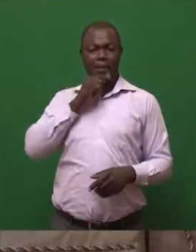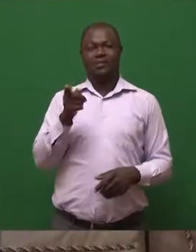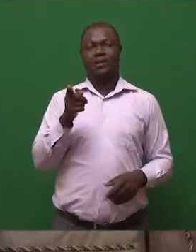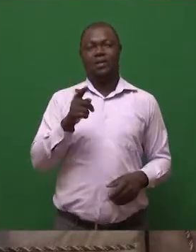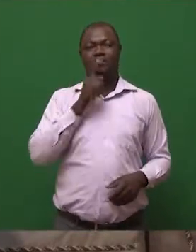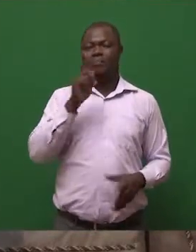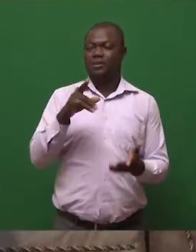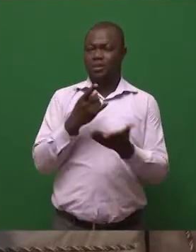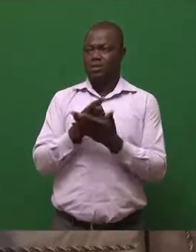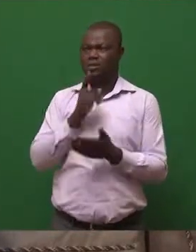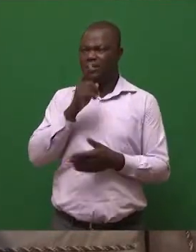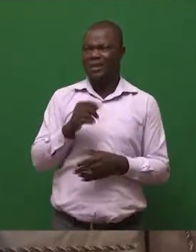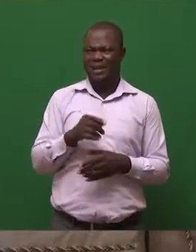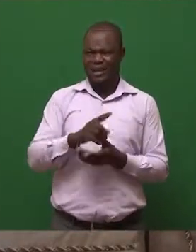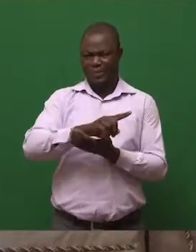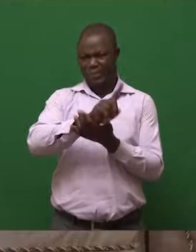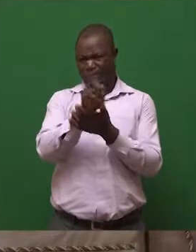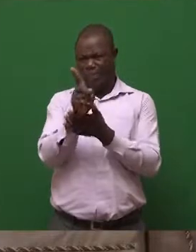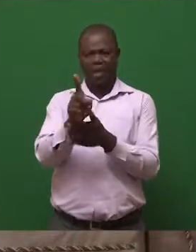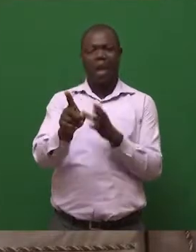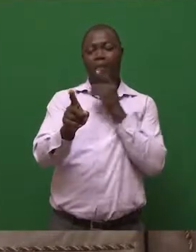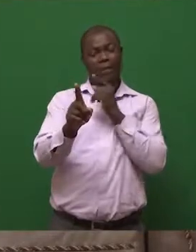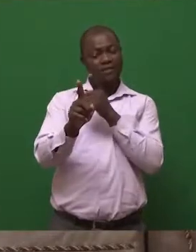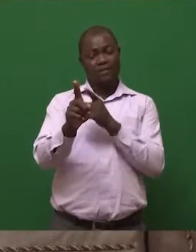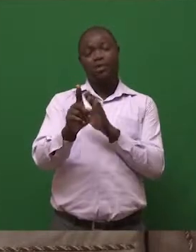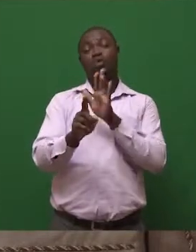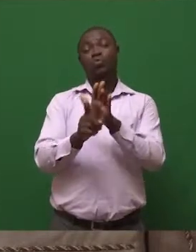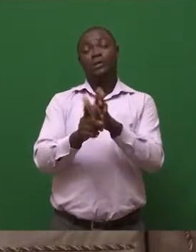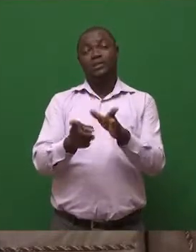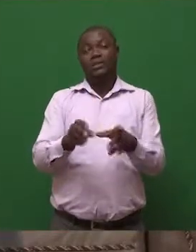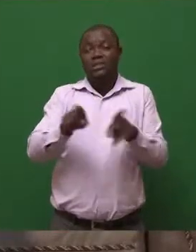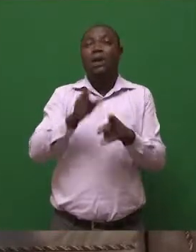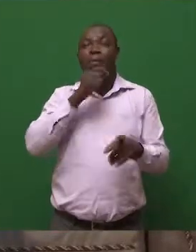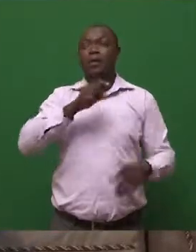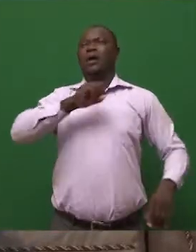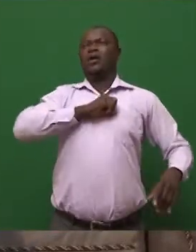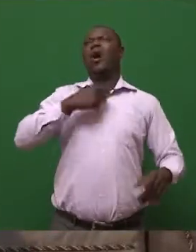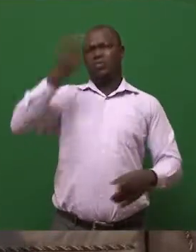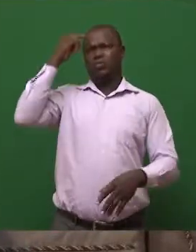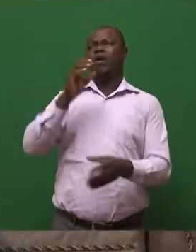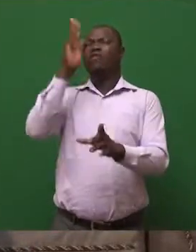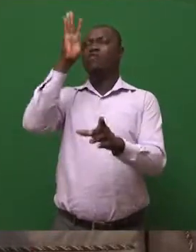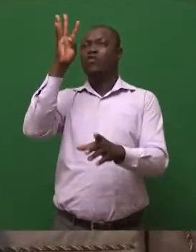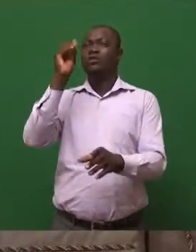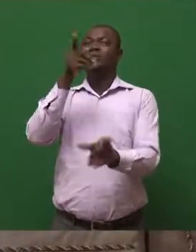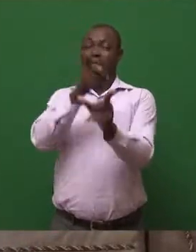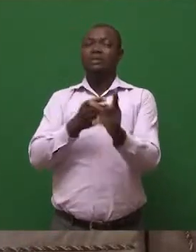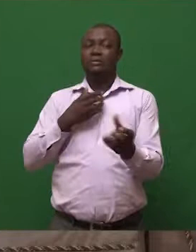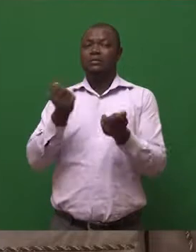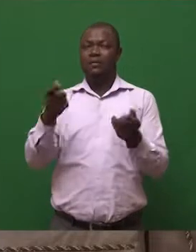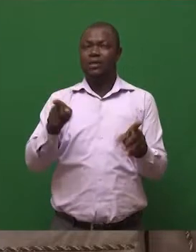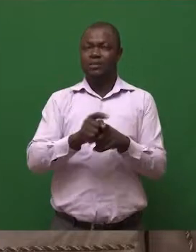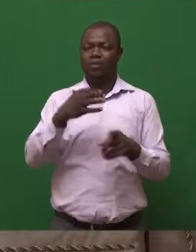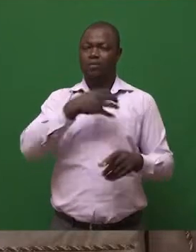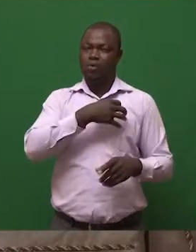mai ngatibatsirane kuti apa munenge mamhanya apa aka munenge madi kunyange vakamboti ndinoziva ndagara ndinodrive ndadrive 40 years asi